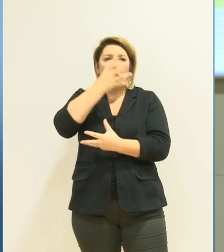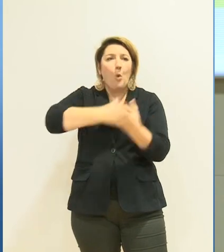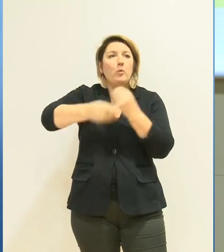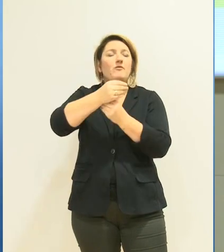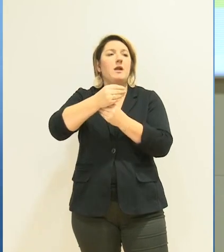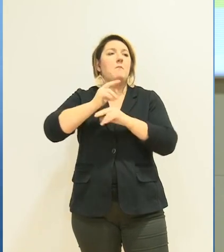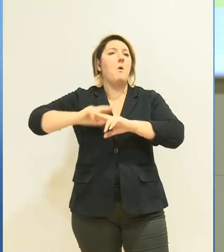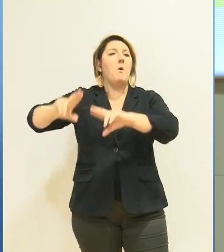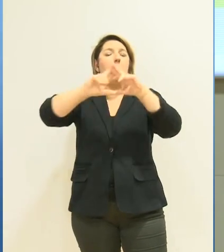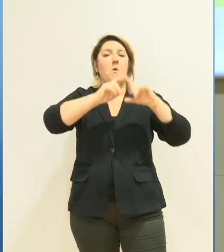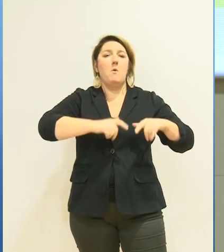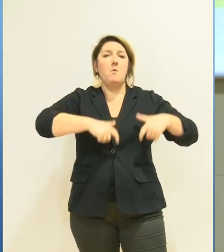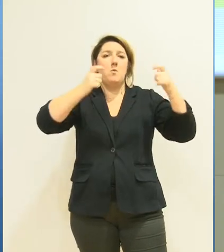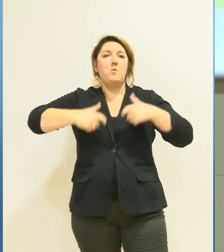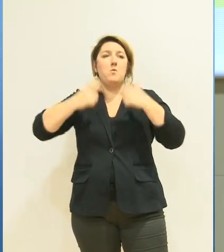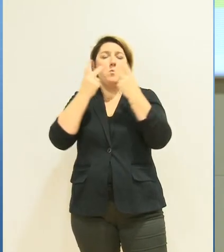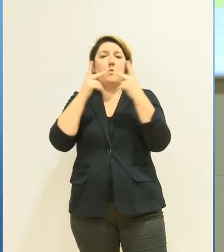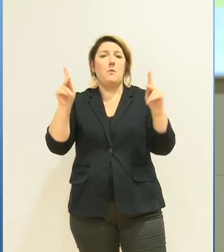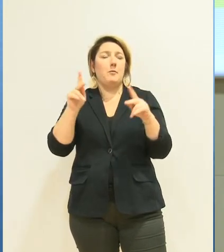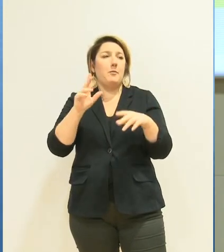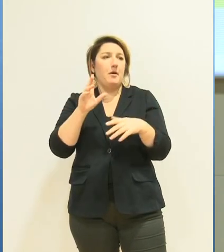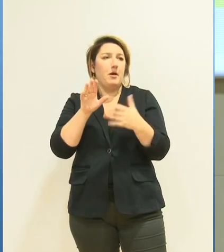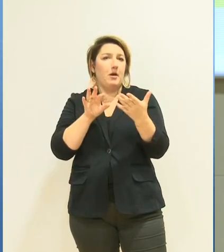et elle est portée